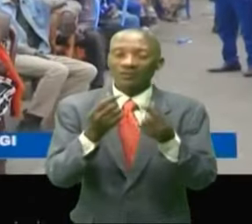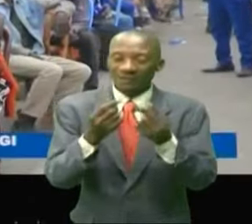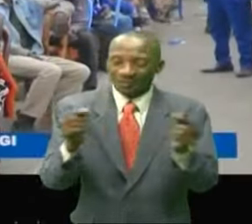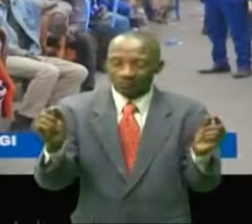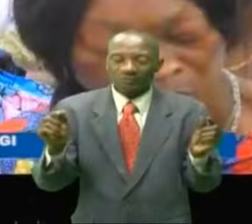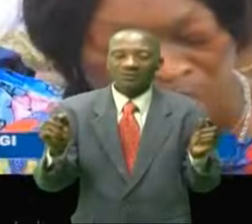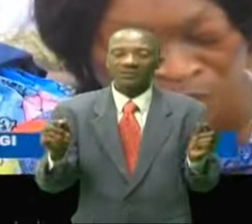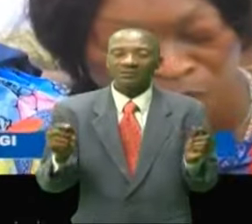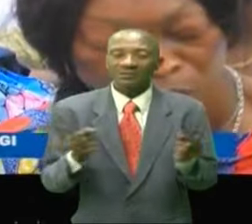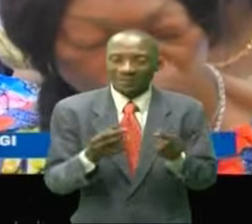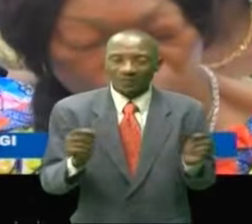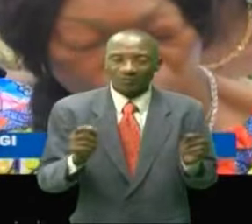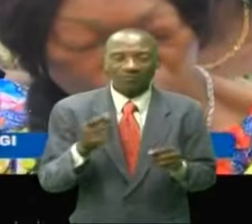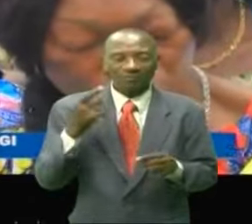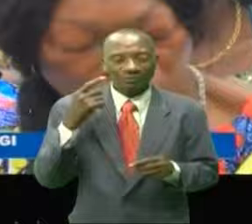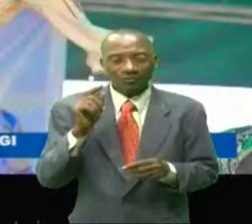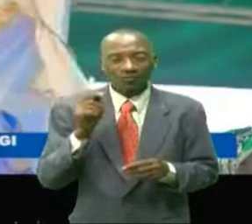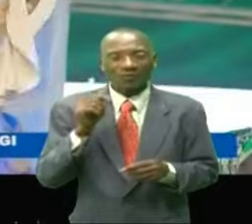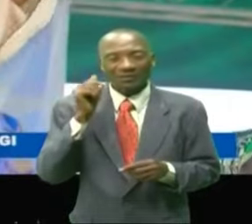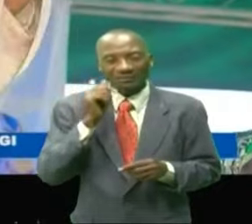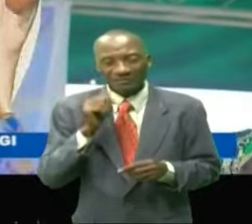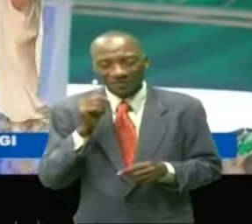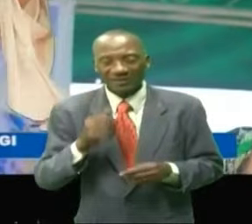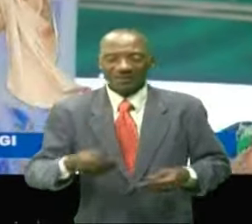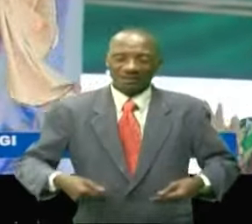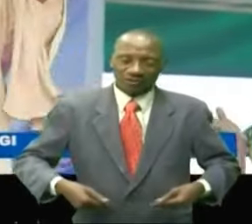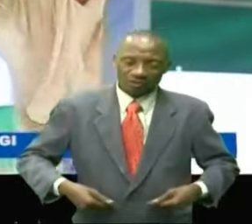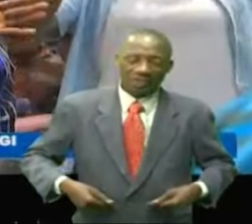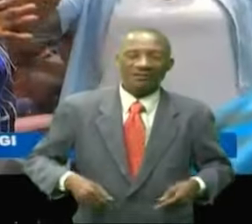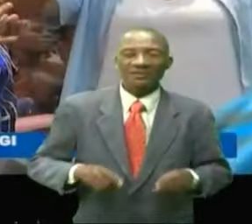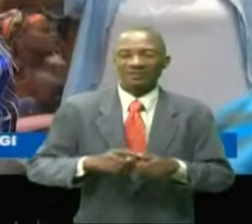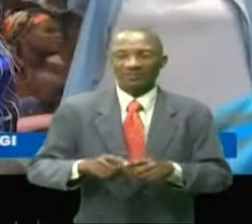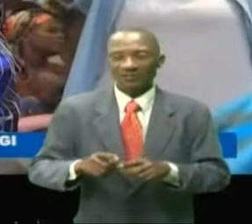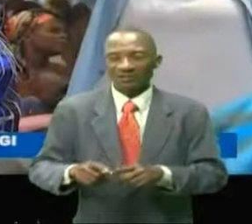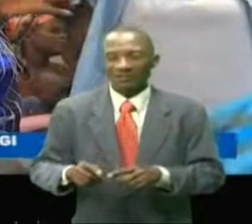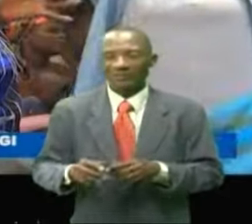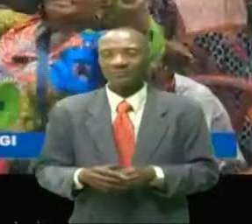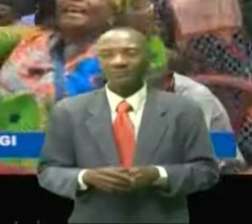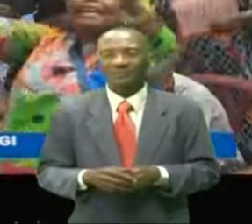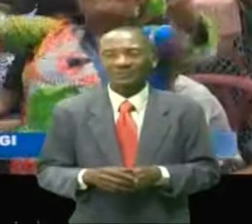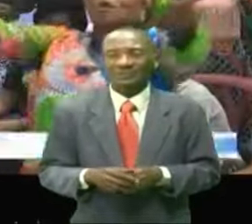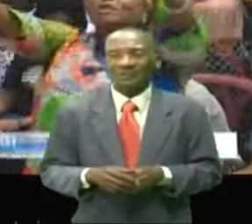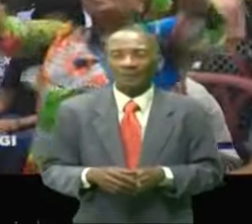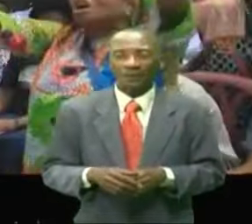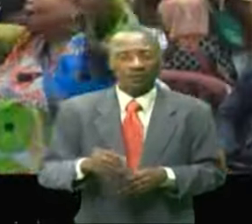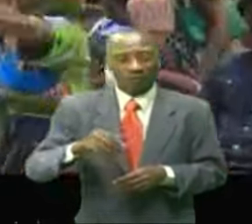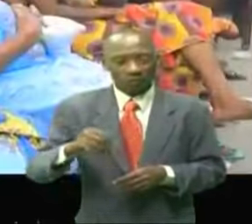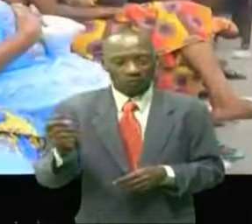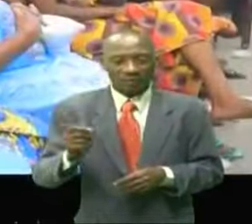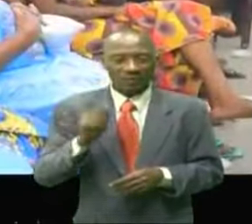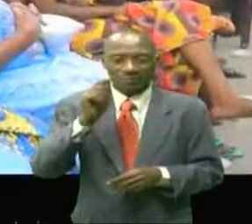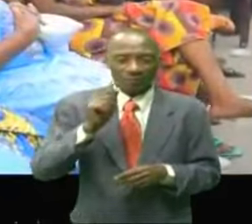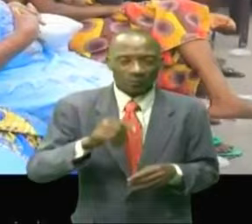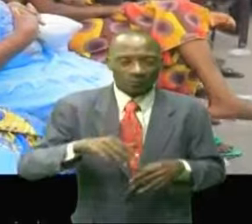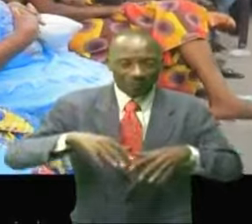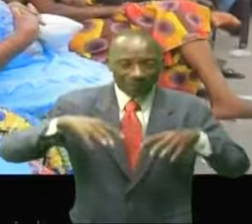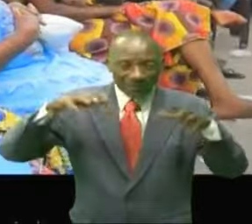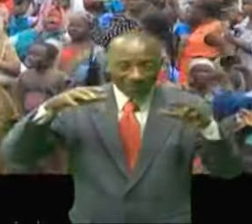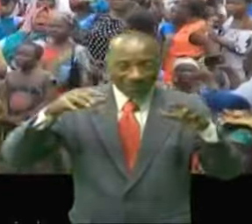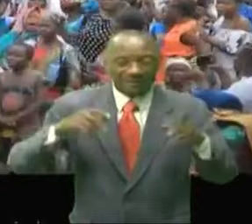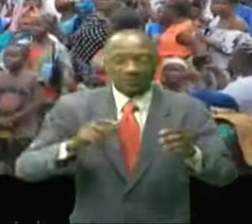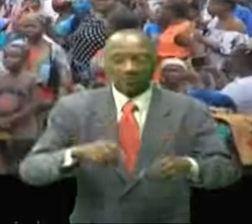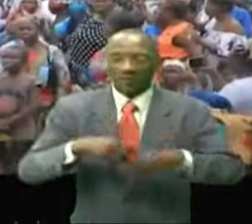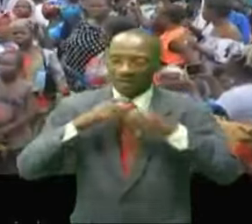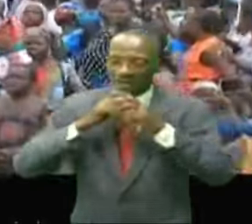Divers rencontres sont prévues à travers la capitale de manière à atteindre toutes les femmes vulnérables disséminées